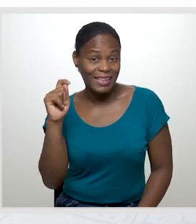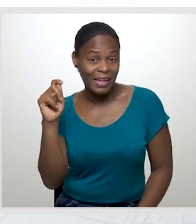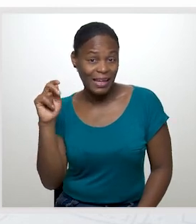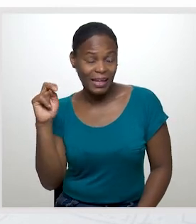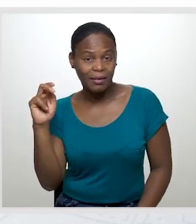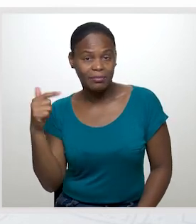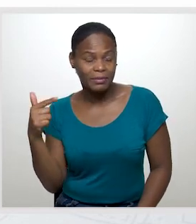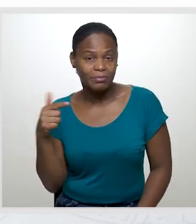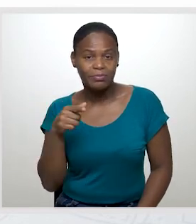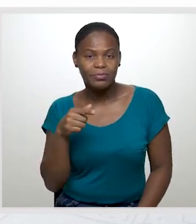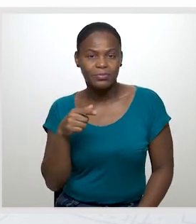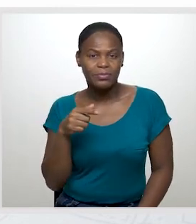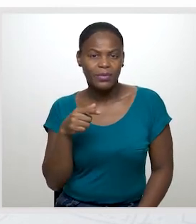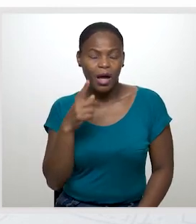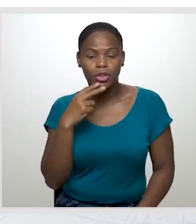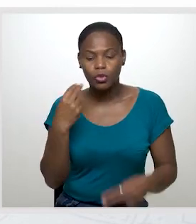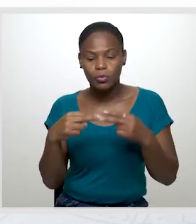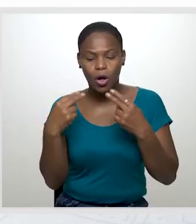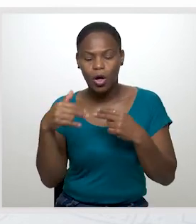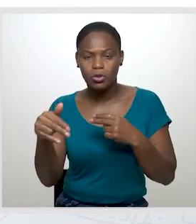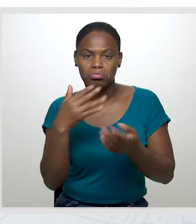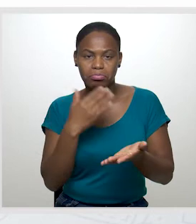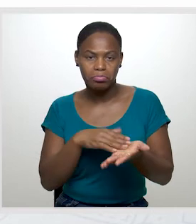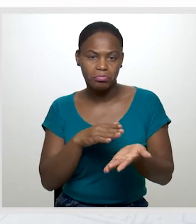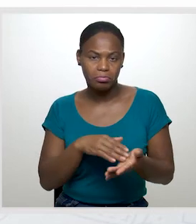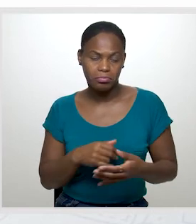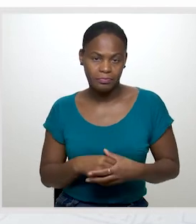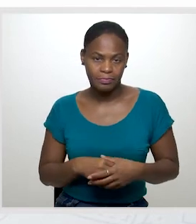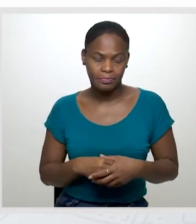3, Nous mangeons à la cantine.